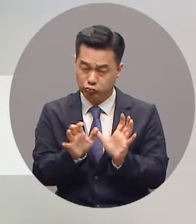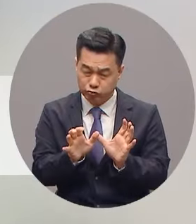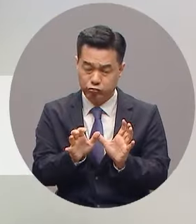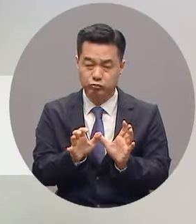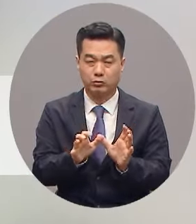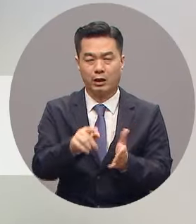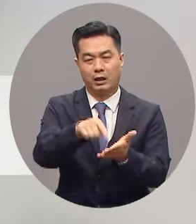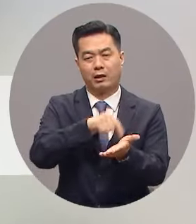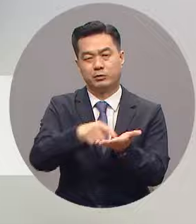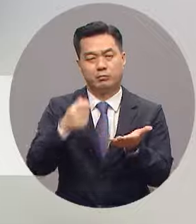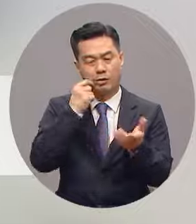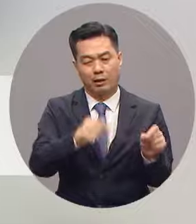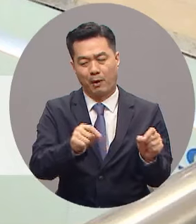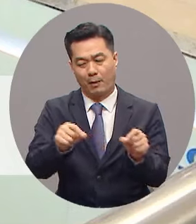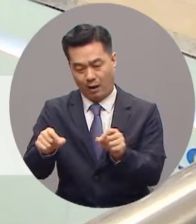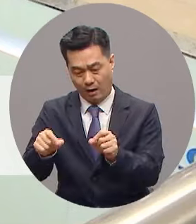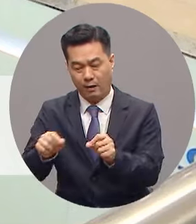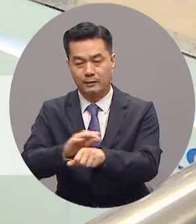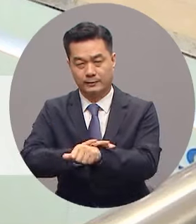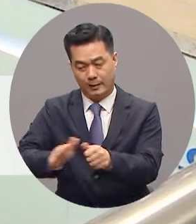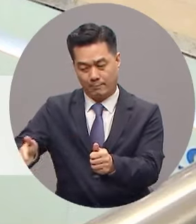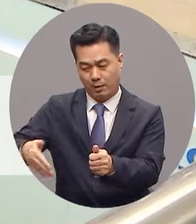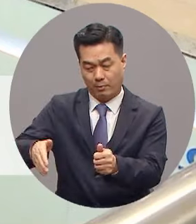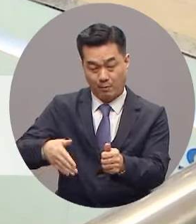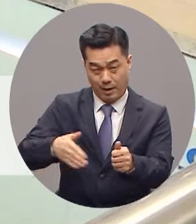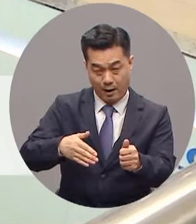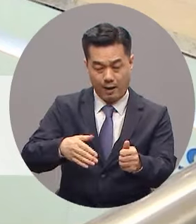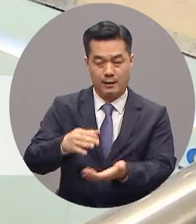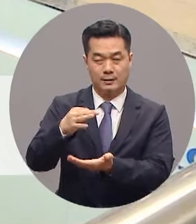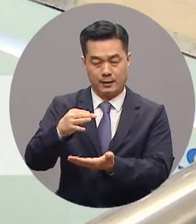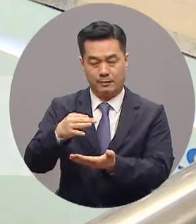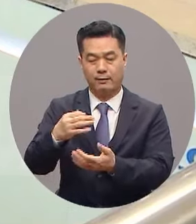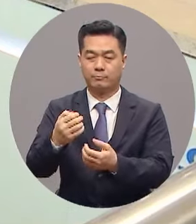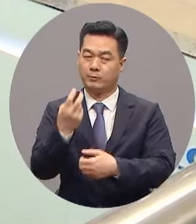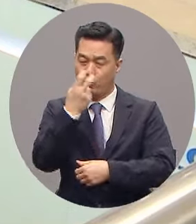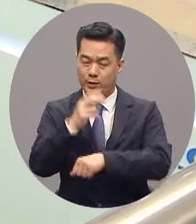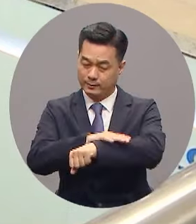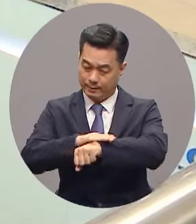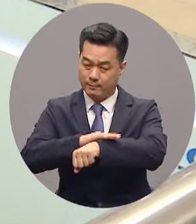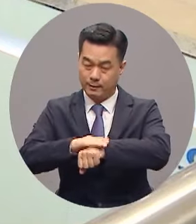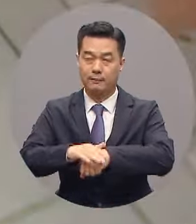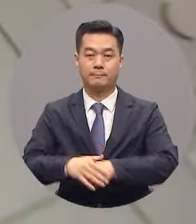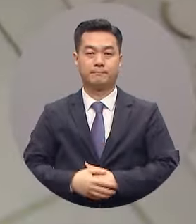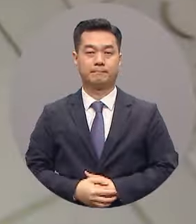조정 활성화를 유도하고 자산 건전성 관리를 강화하겠다고 밝혔습니다.